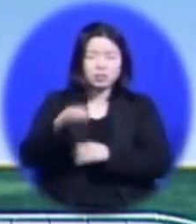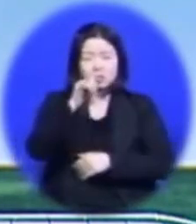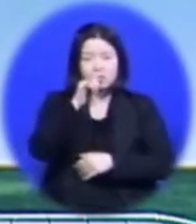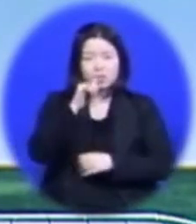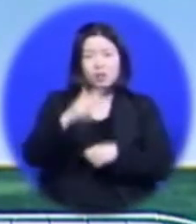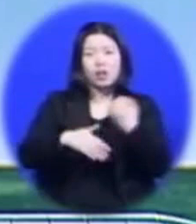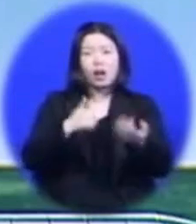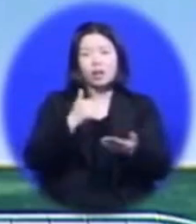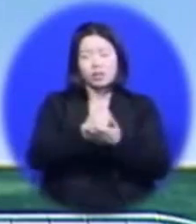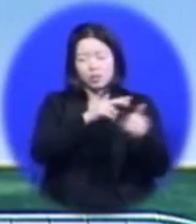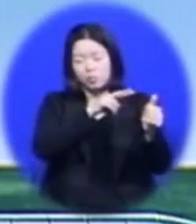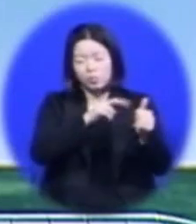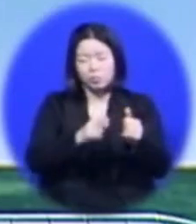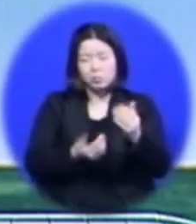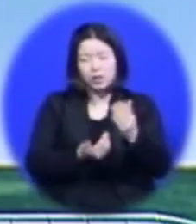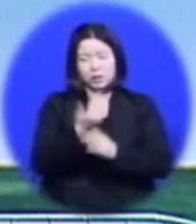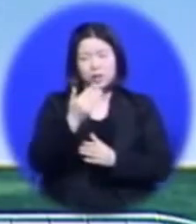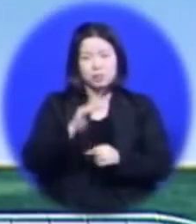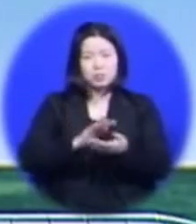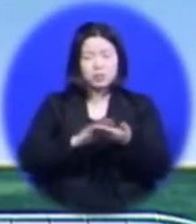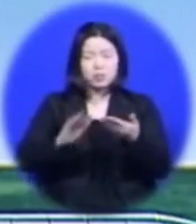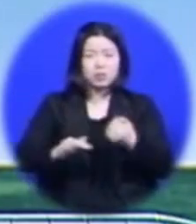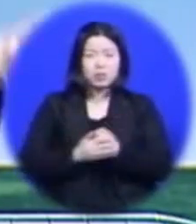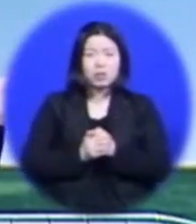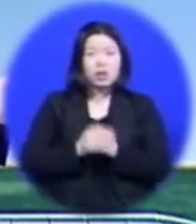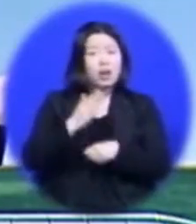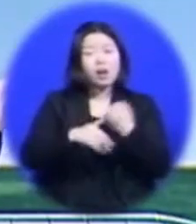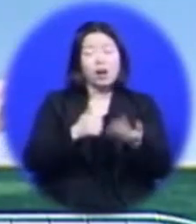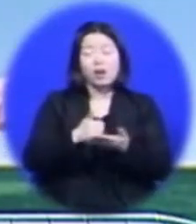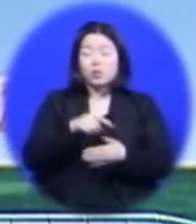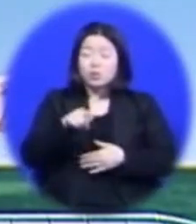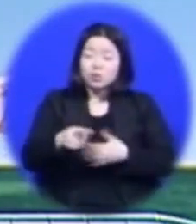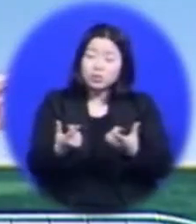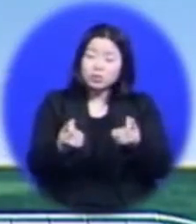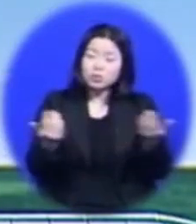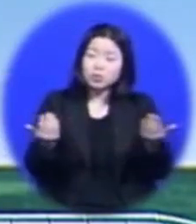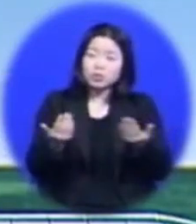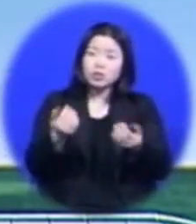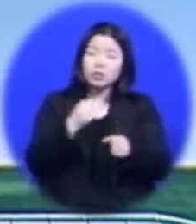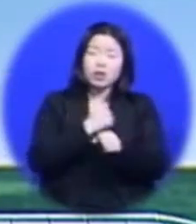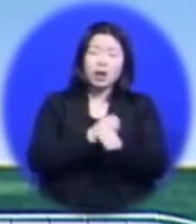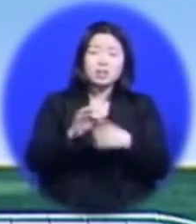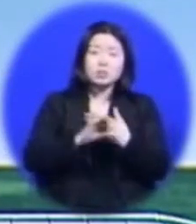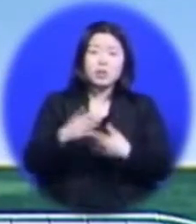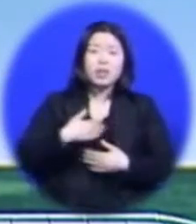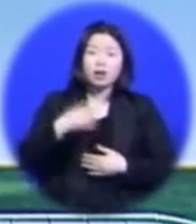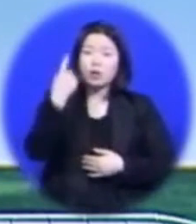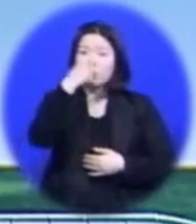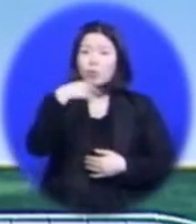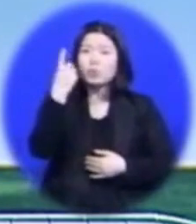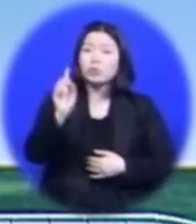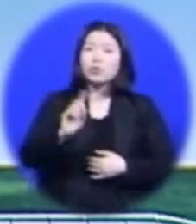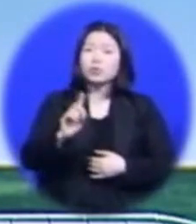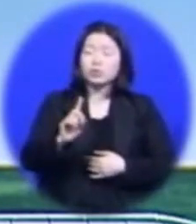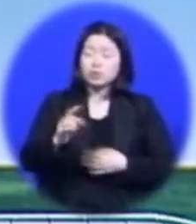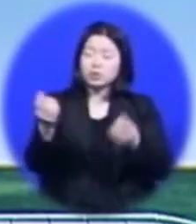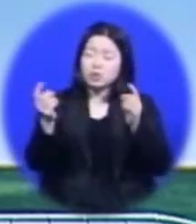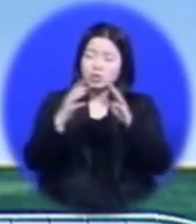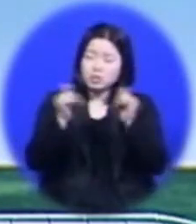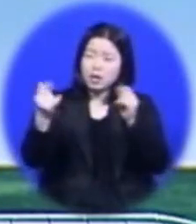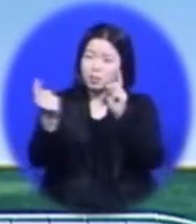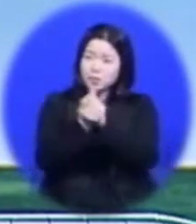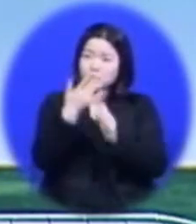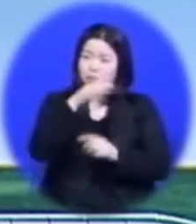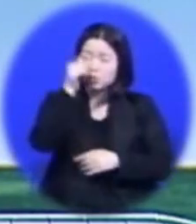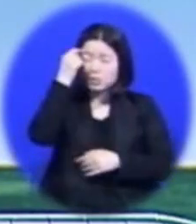하나님께 원망이 일어나요. 하나님 이렇게 하시면 내가 무슨 체면을 가지고 사람들을 만날 수 있습니까?